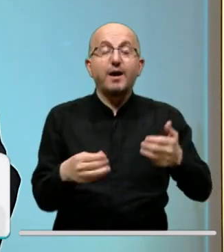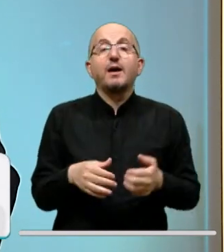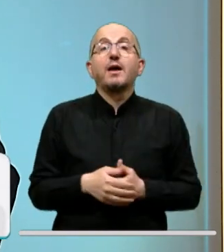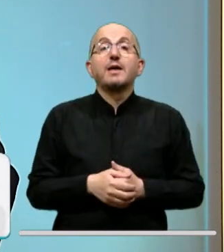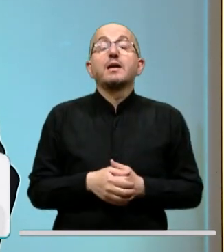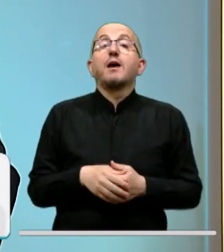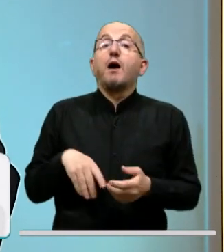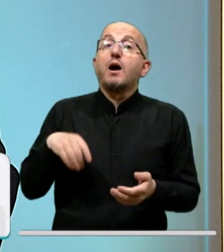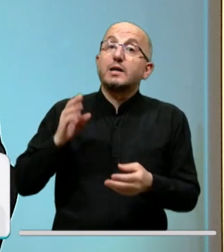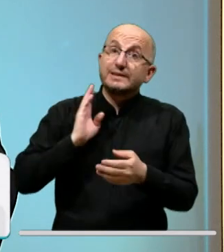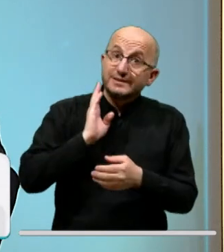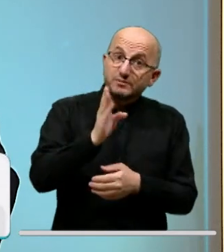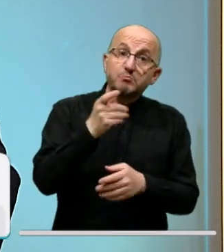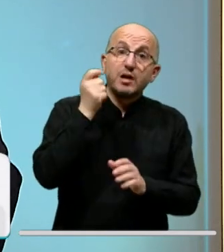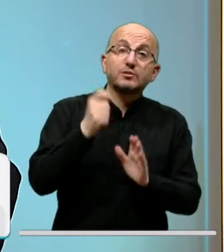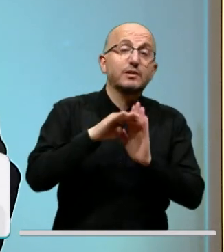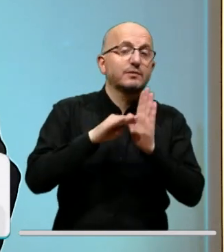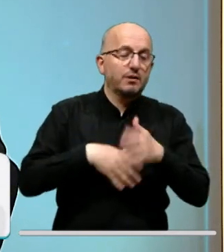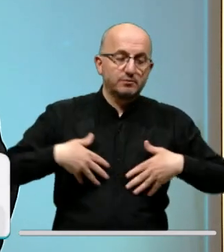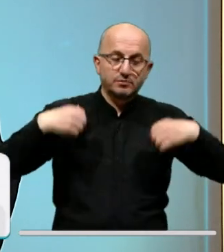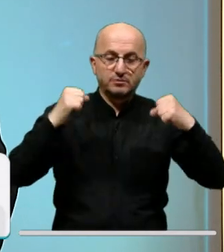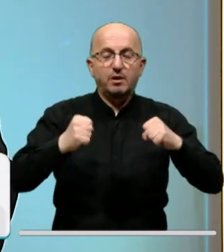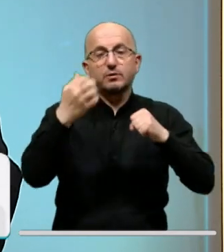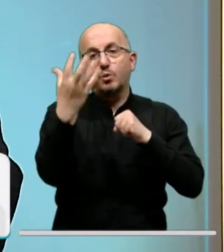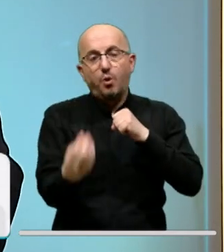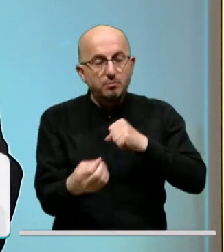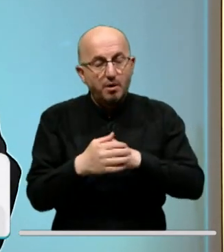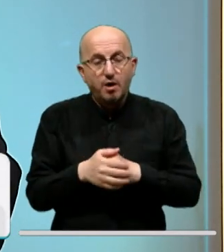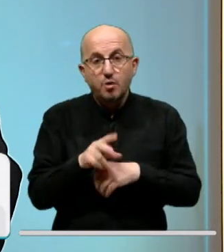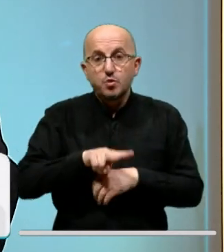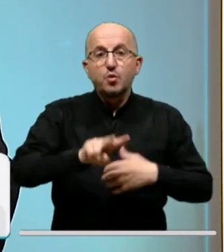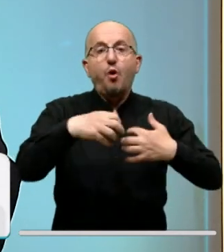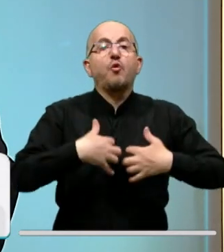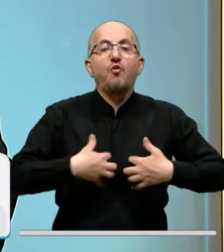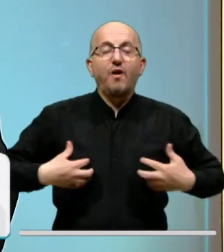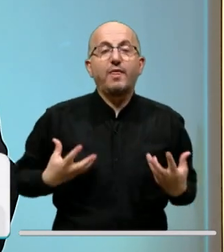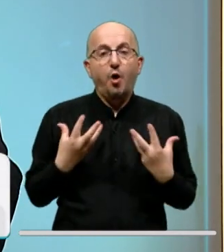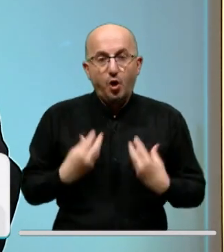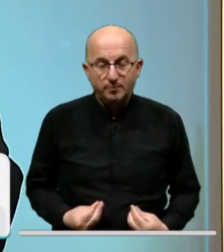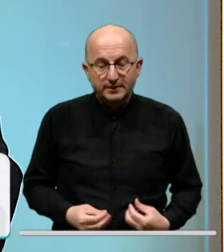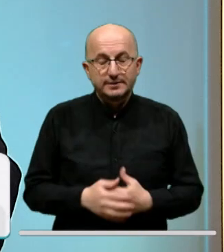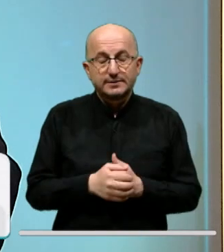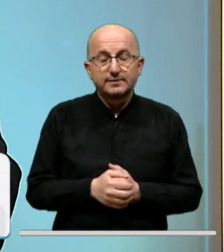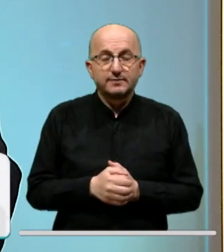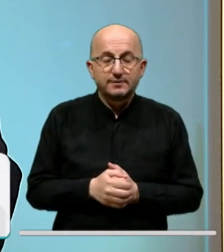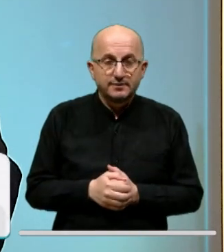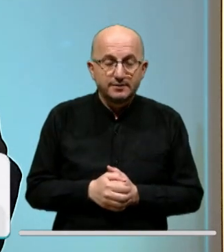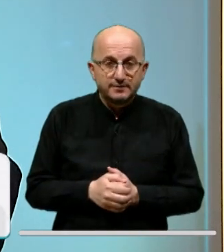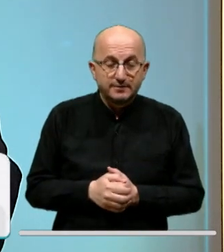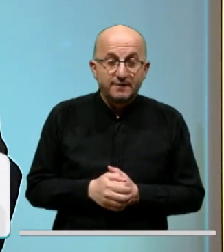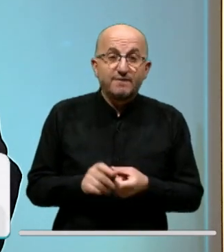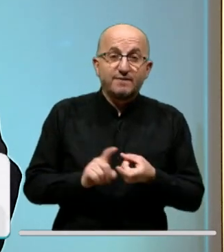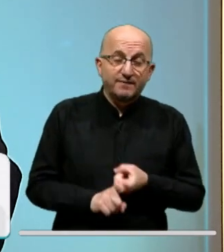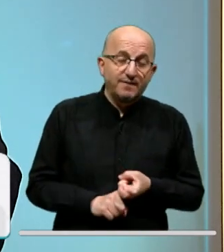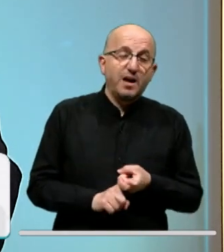ise yani Yerine getirebilme şartları ise Sağlıklı olmak yol emniyetinin olması Efendim Eee